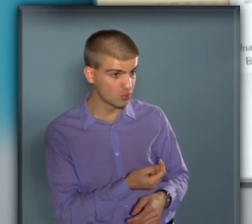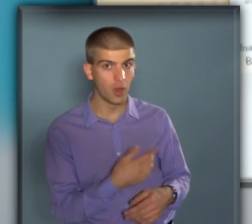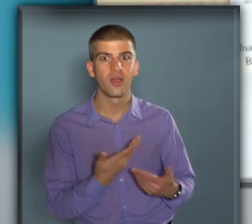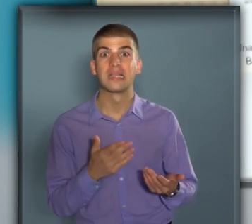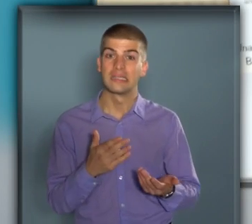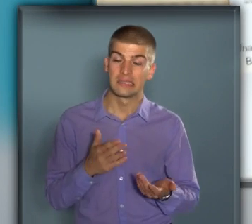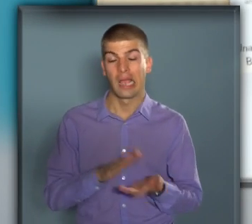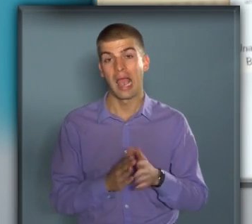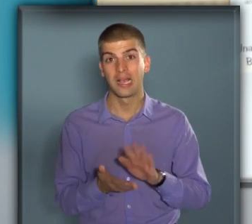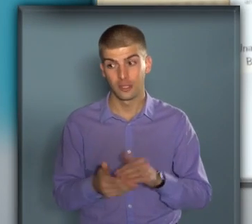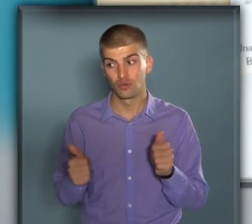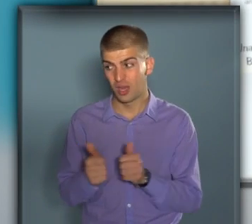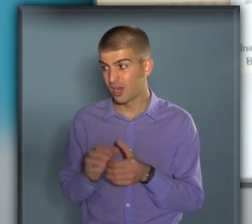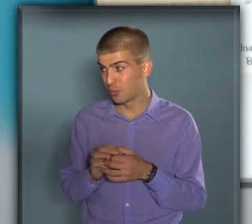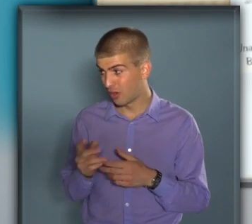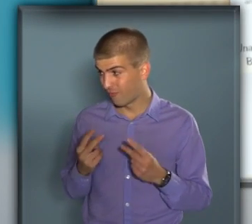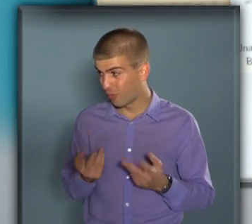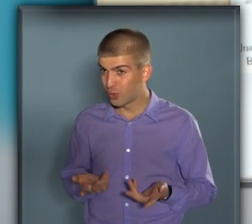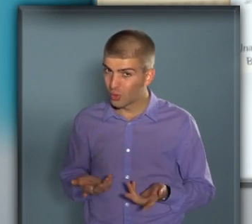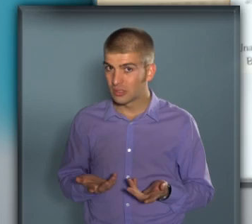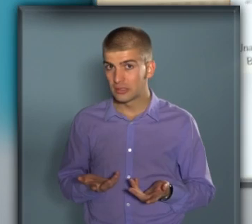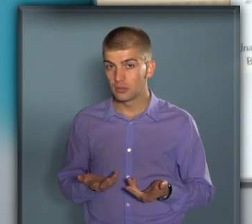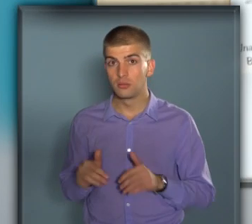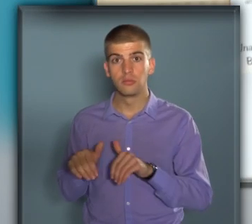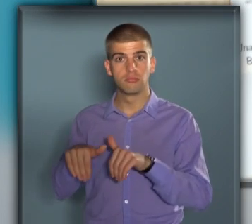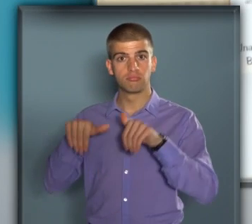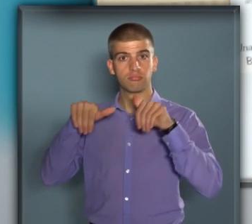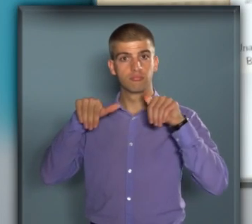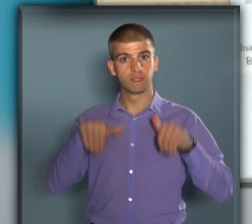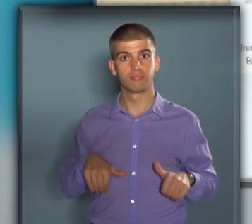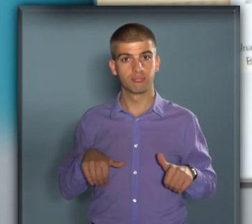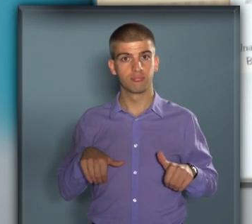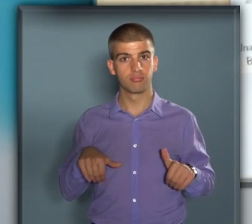a házasságában, akkor ebből az fog következni, hogy kilép belőle.